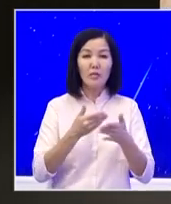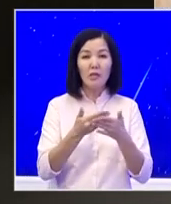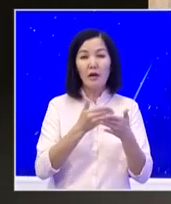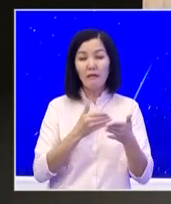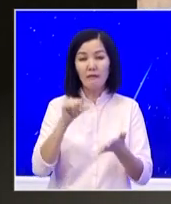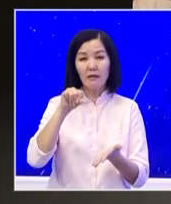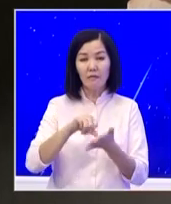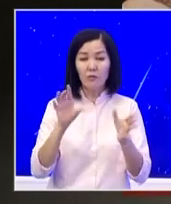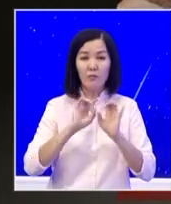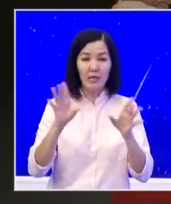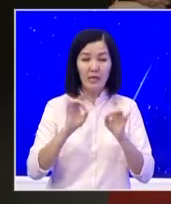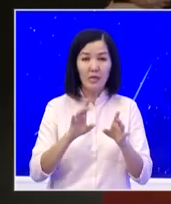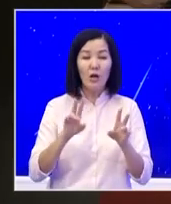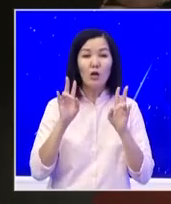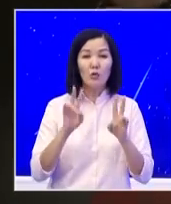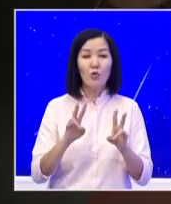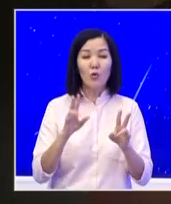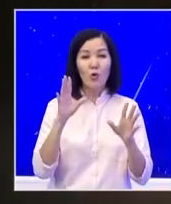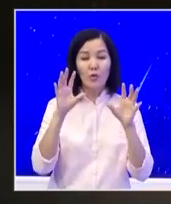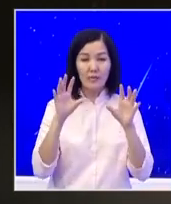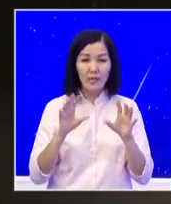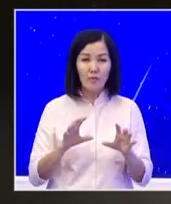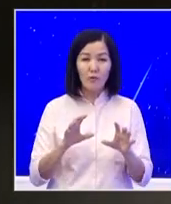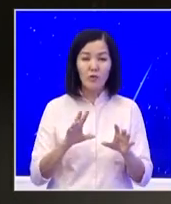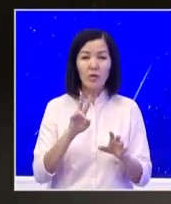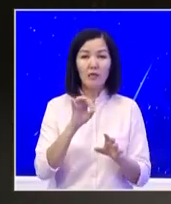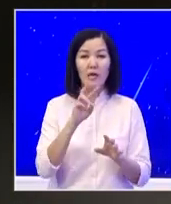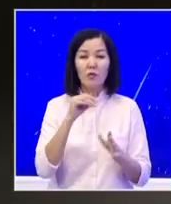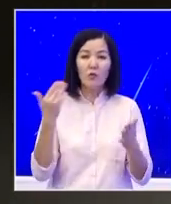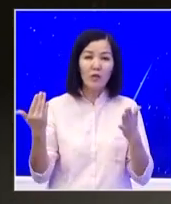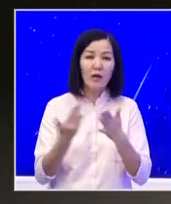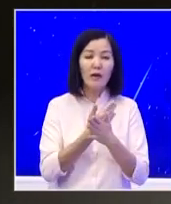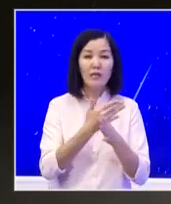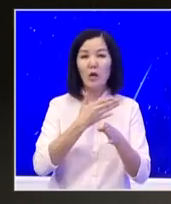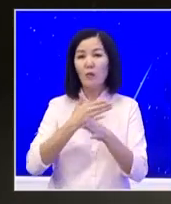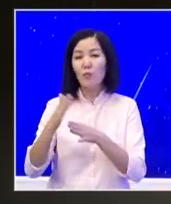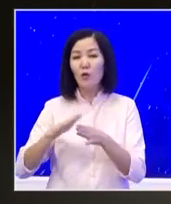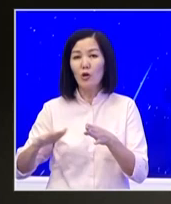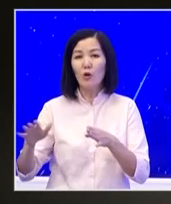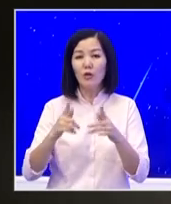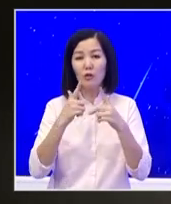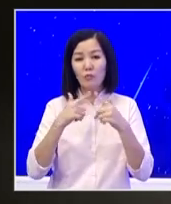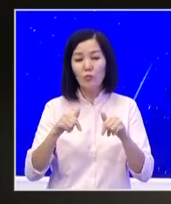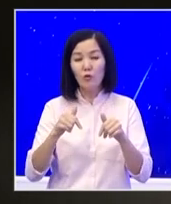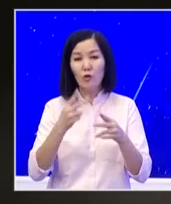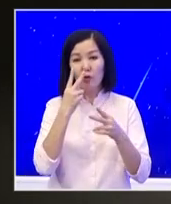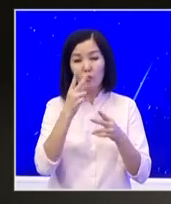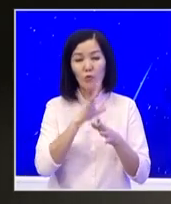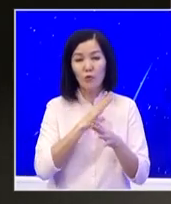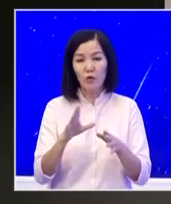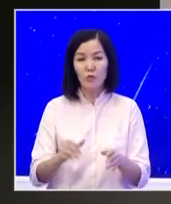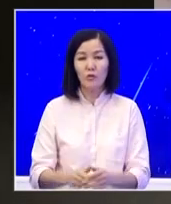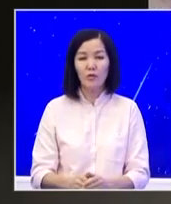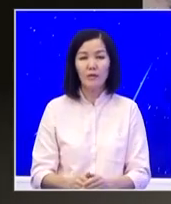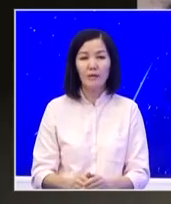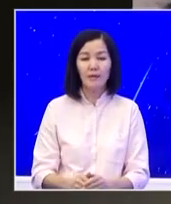бірнеше мәрте қозғады. Бірақ өмірдің заңдылығы сол, Нарынқолдың қайтадан бөлек аудан болғанын көре алмай кетті. Рахат